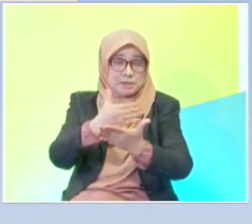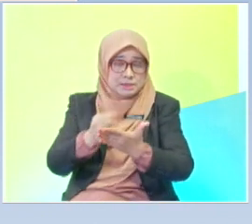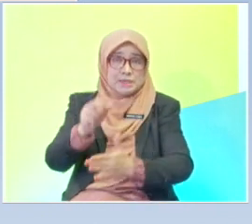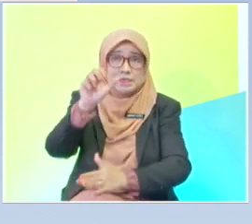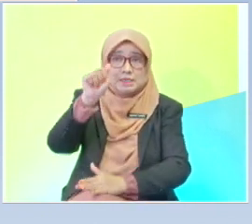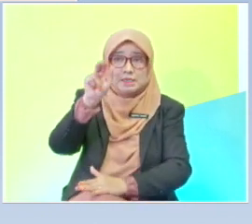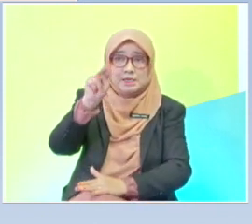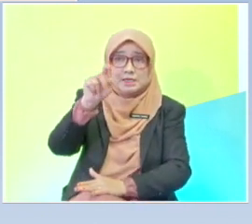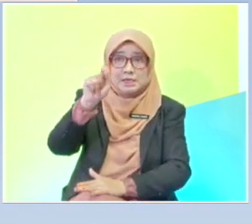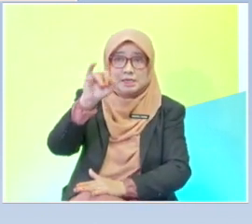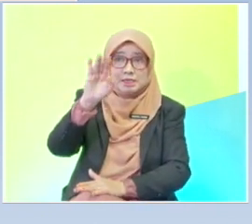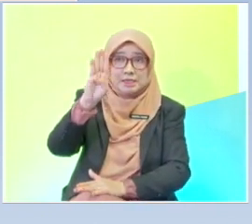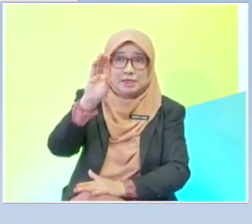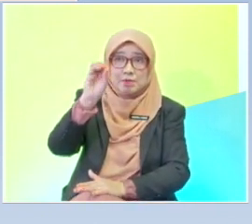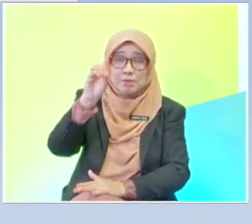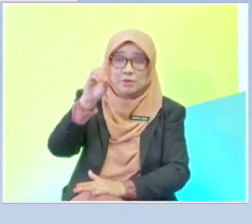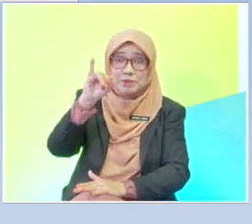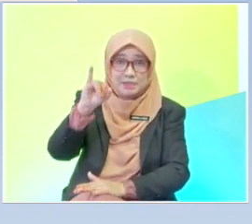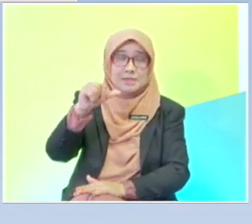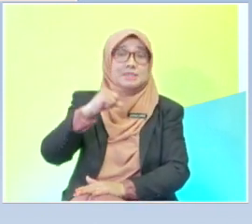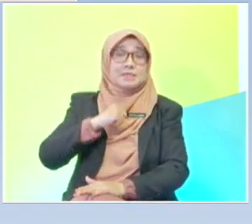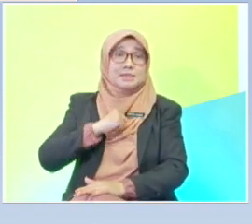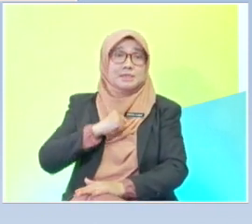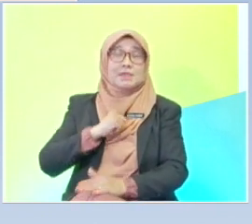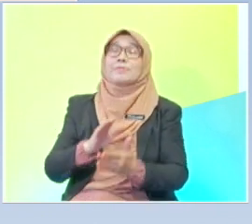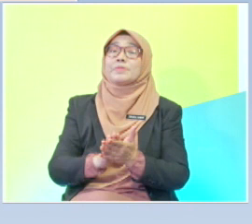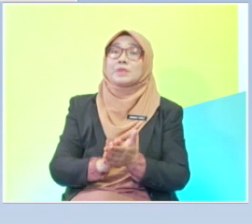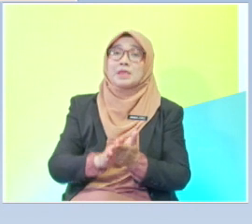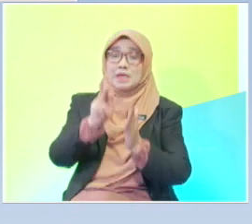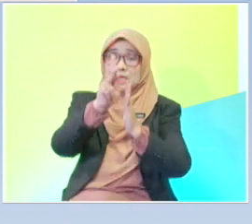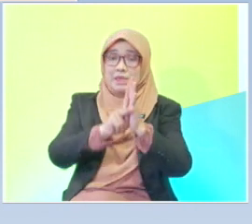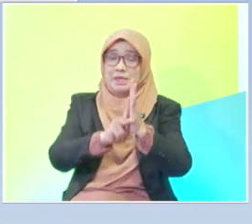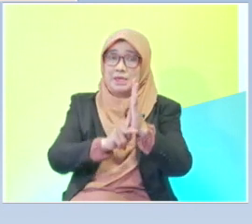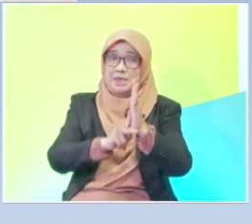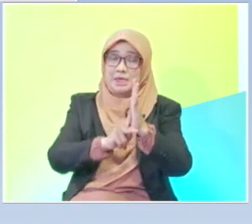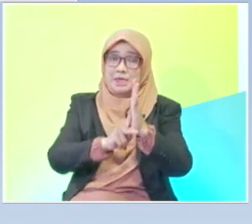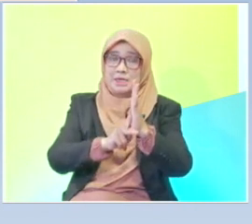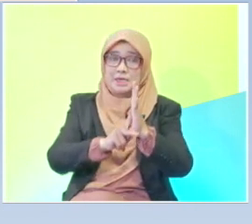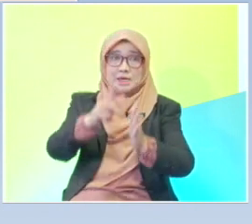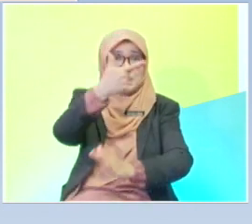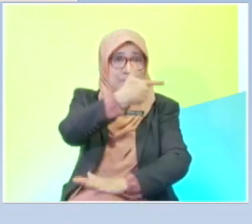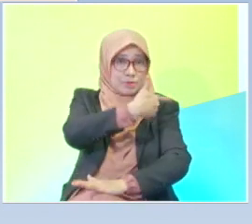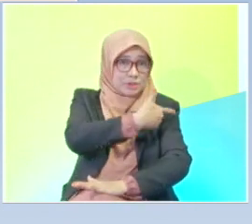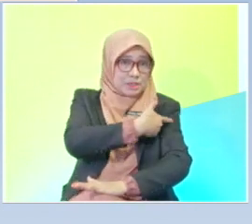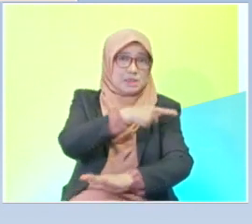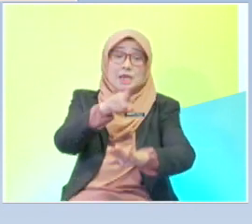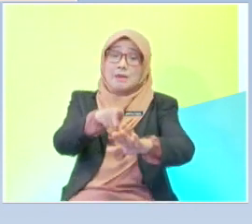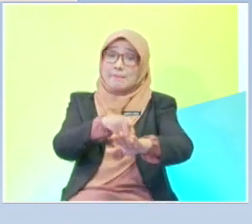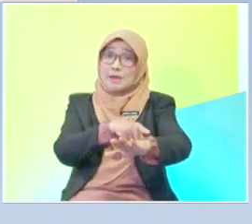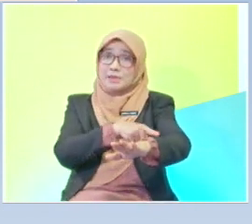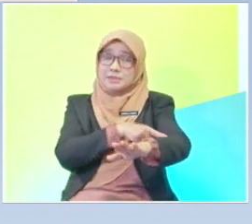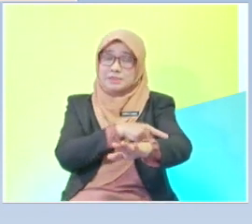suntikan vaksin dan keimunan ini berpanjangan selepas jangkitan. Okey, kalau kita lihat dekat graf keimunan aktif